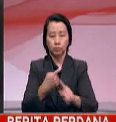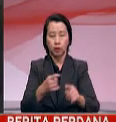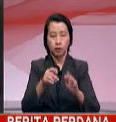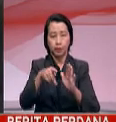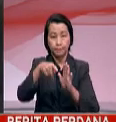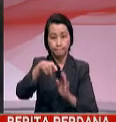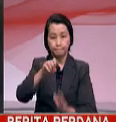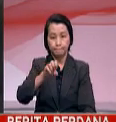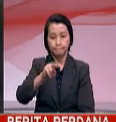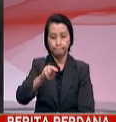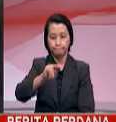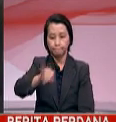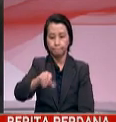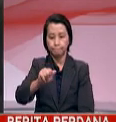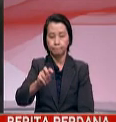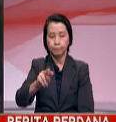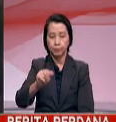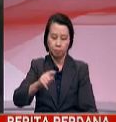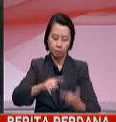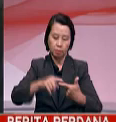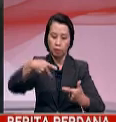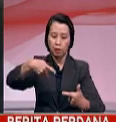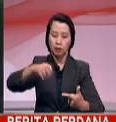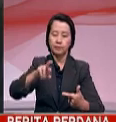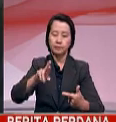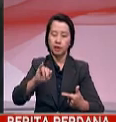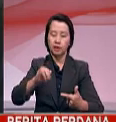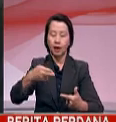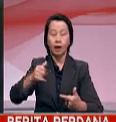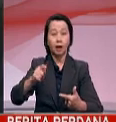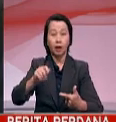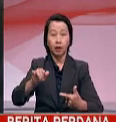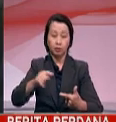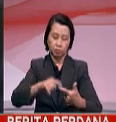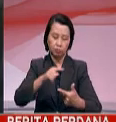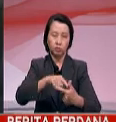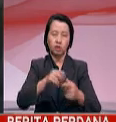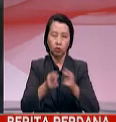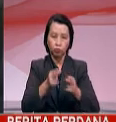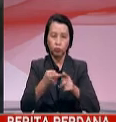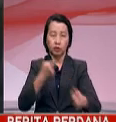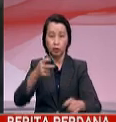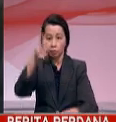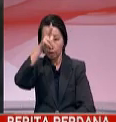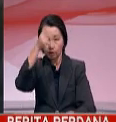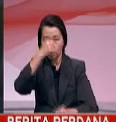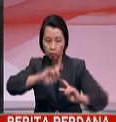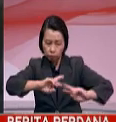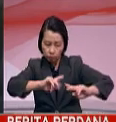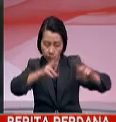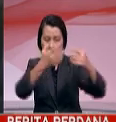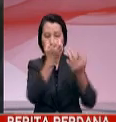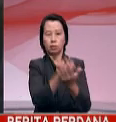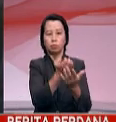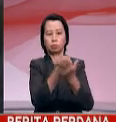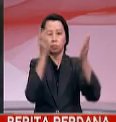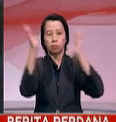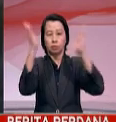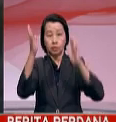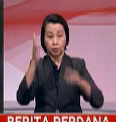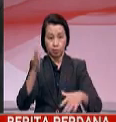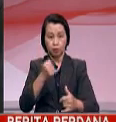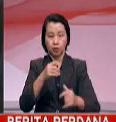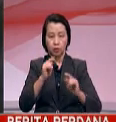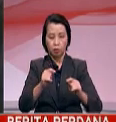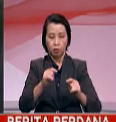ni maknanya prihatin dan penjana adalah usaha kerajaan untuk kita nak apa, nak pulihkan ekonomi kita. Dan seperti yang